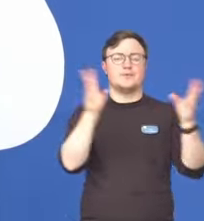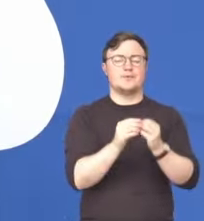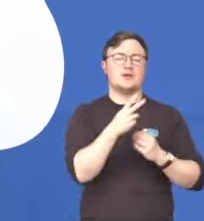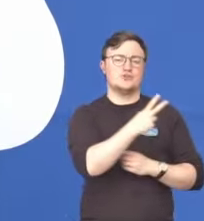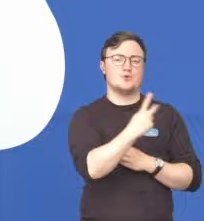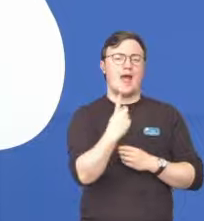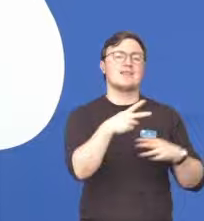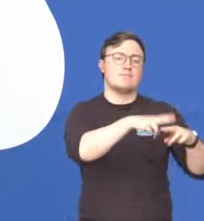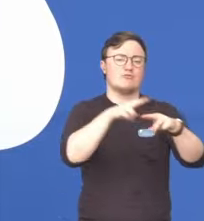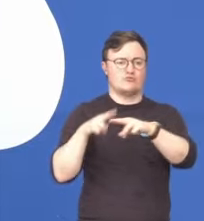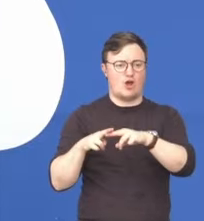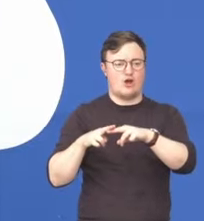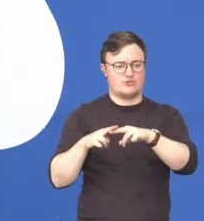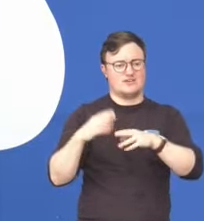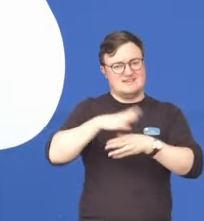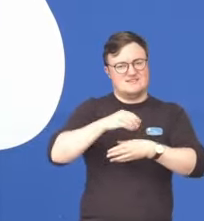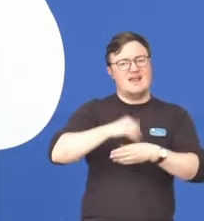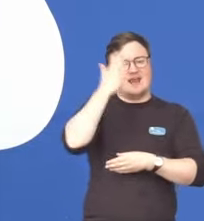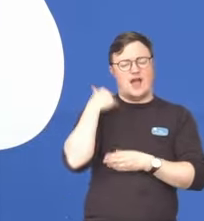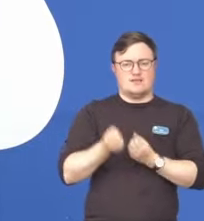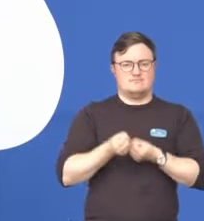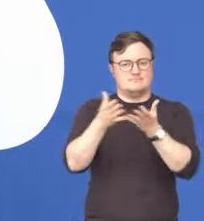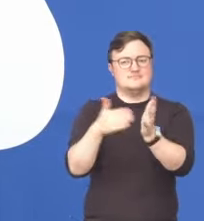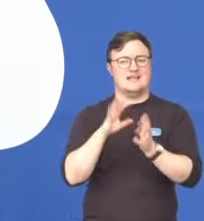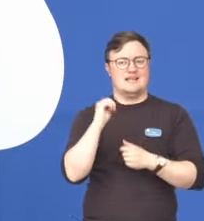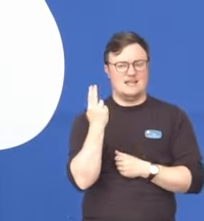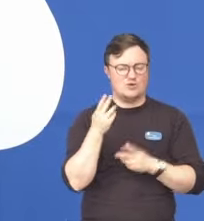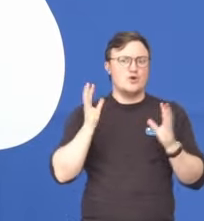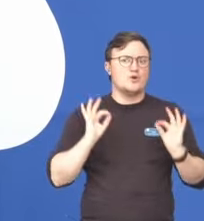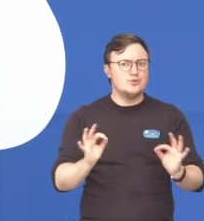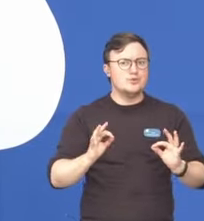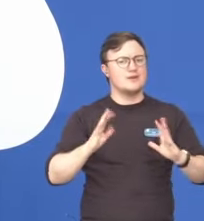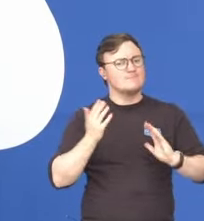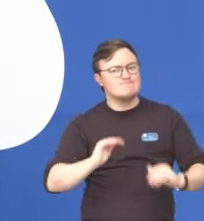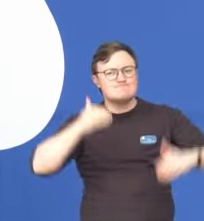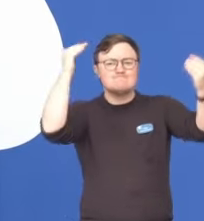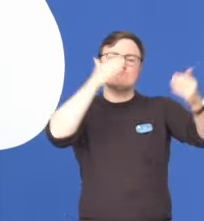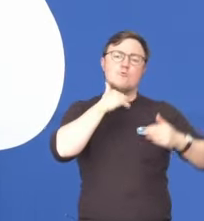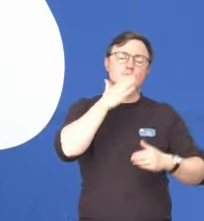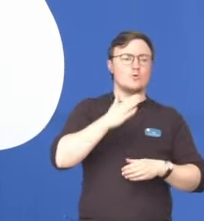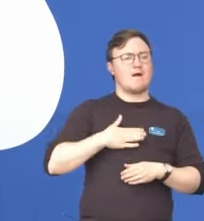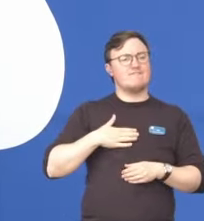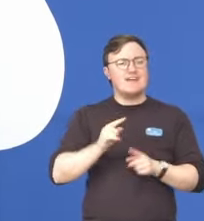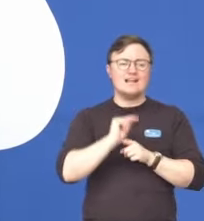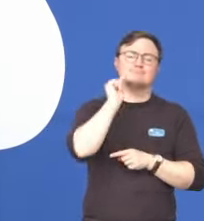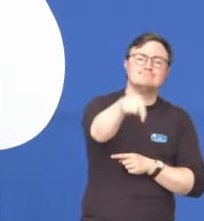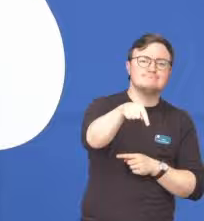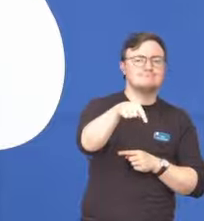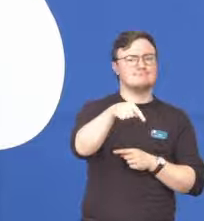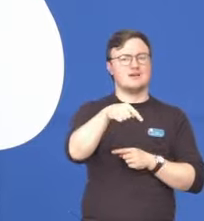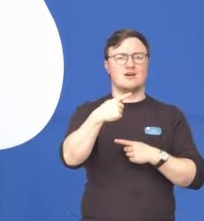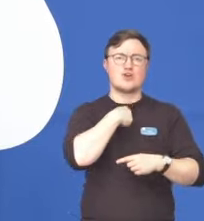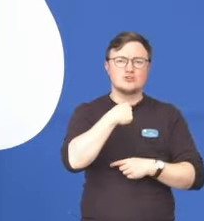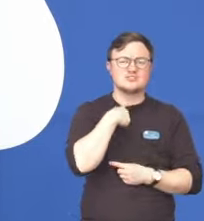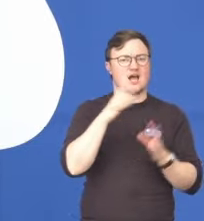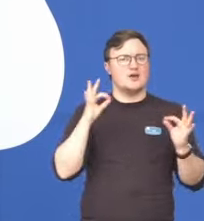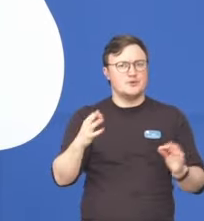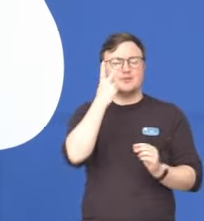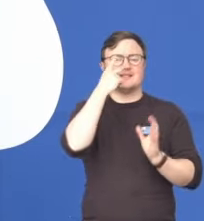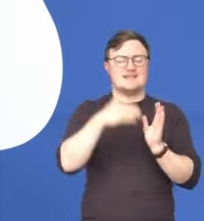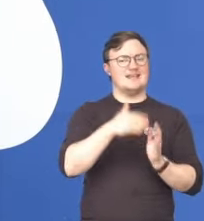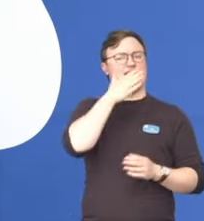förfoga över från Sveriges håll. Hur kan vi öka ungas deltagare? och säkerställa att deras röster